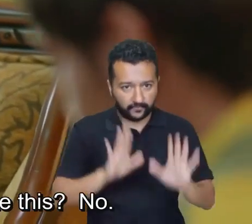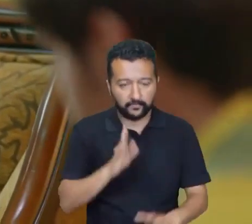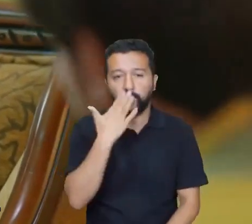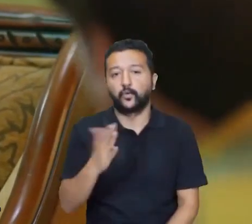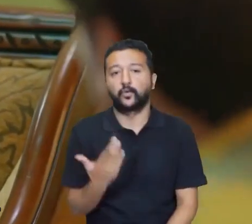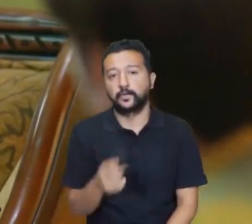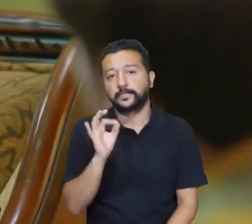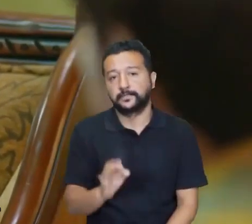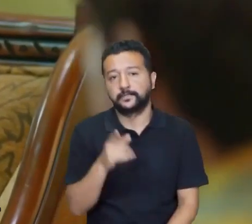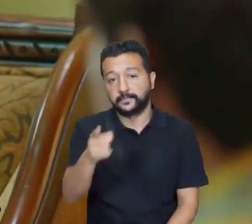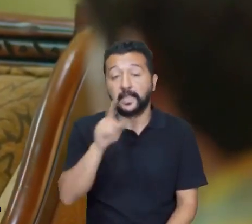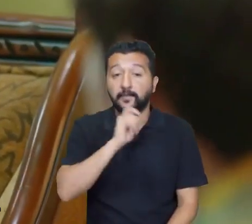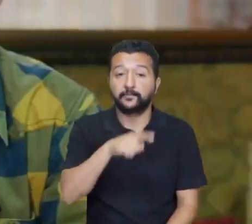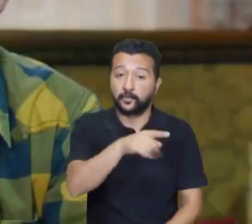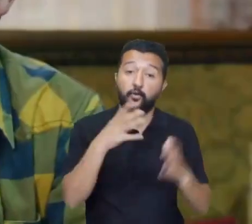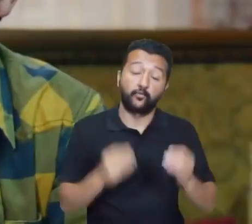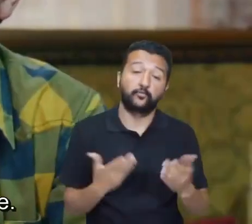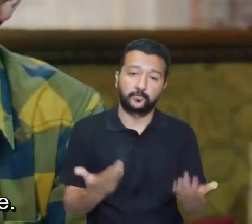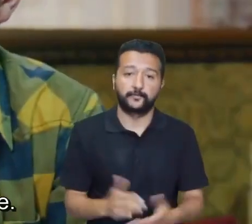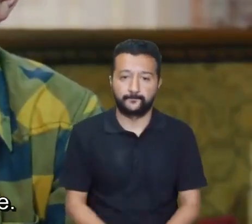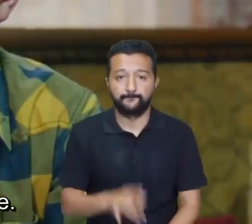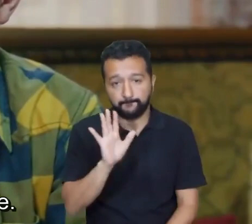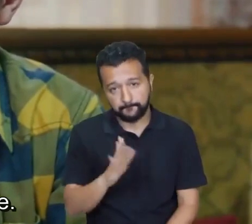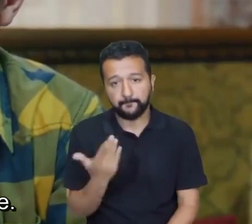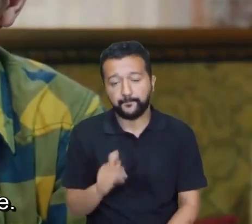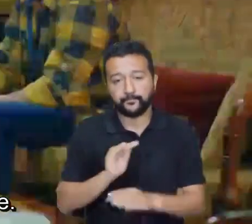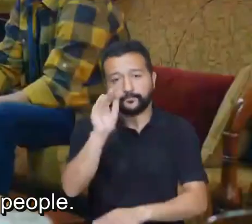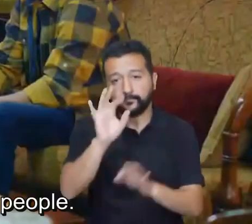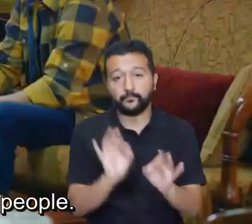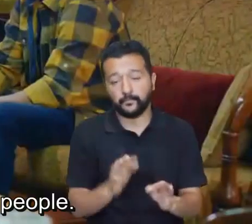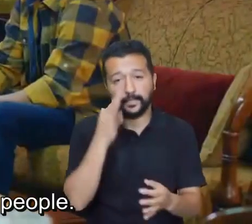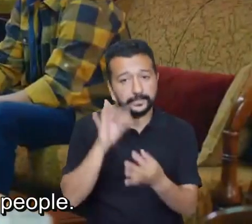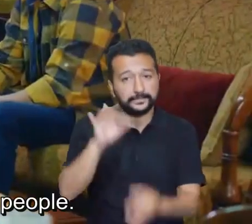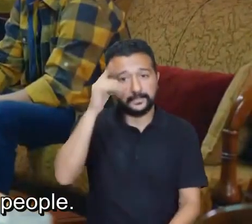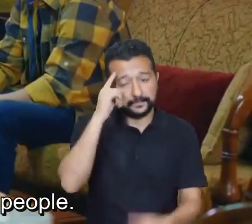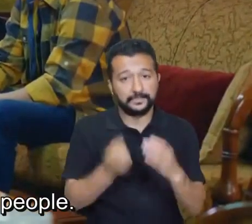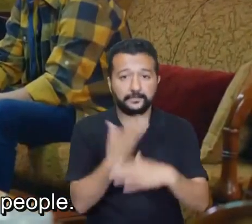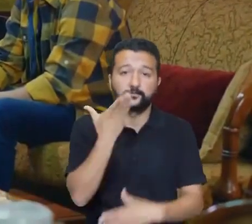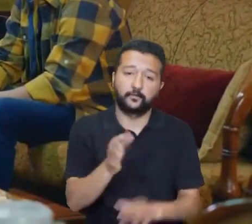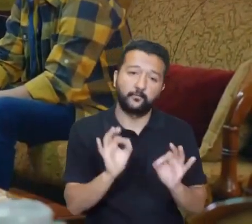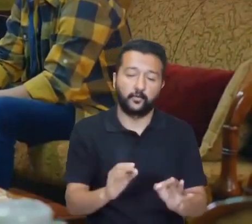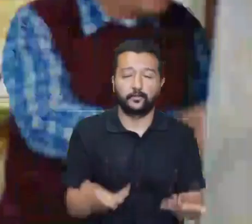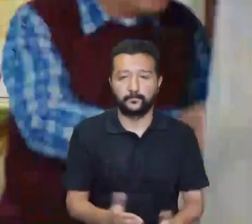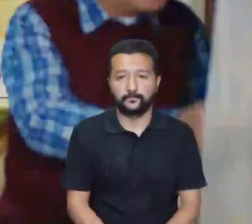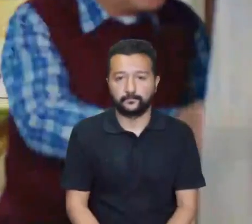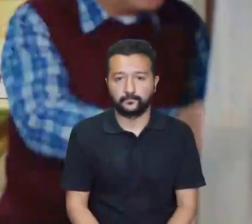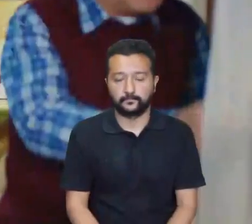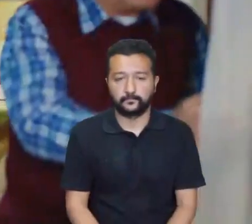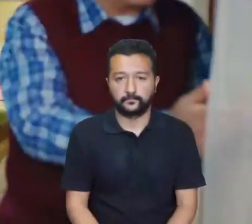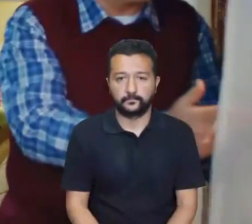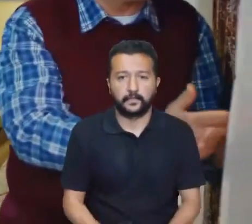Yok. İşte senin amcan oldu. Ya hayat işte. İnsanın başına her şey geliyor yani.